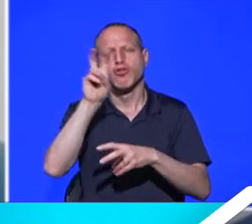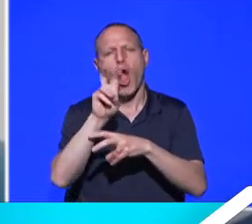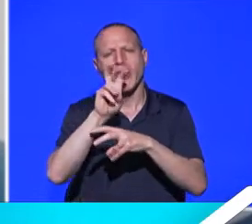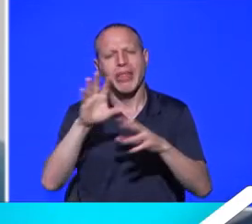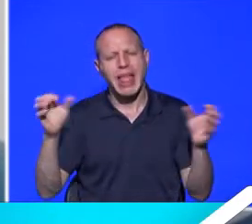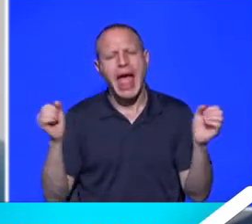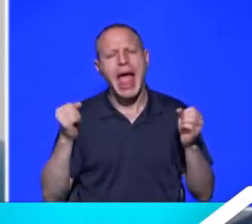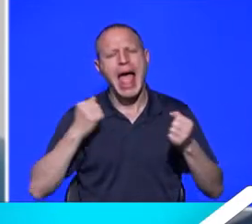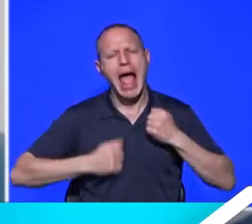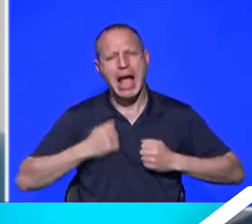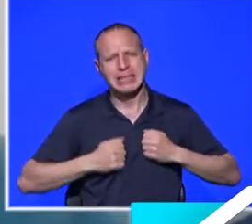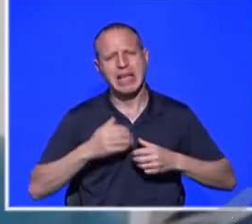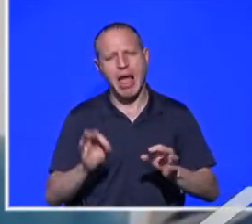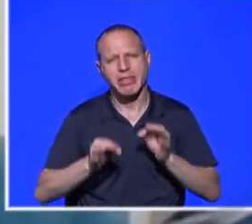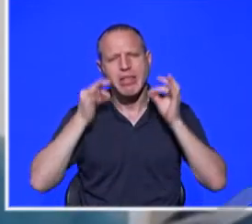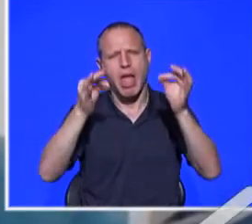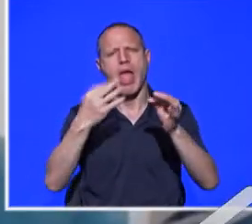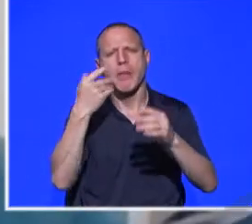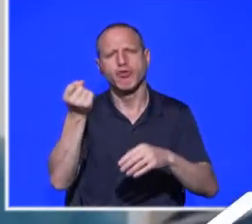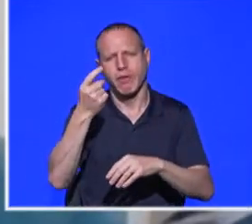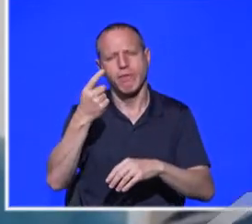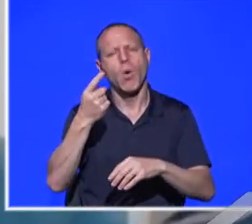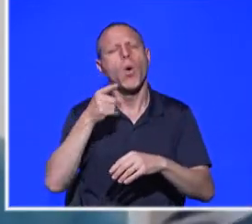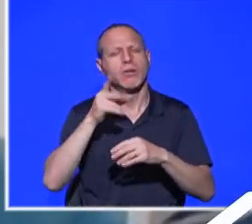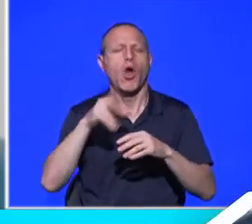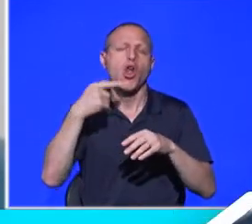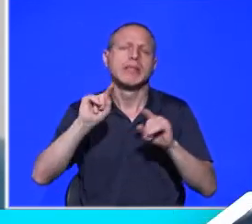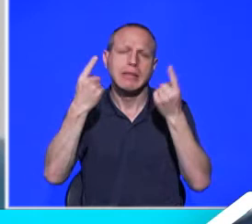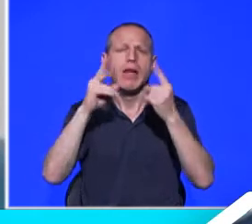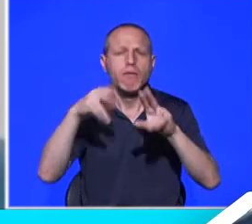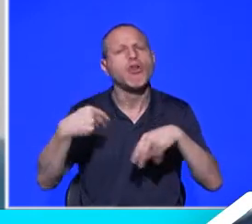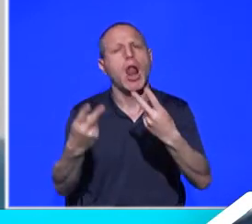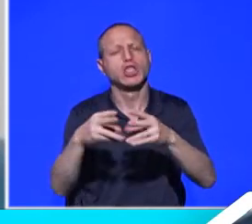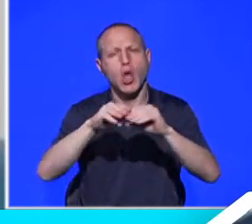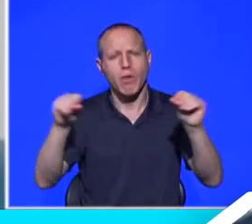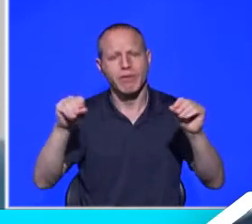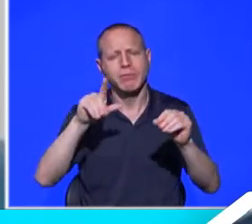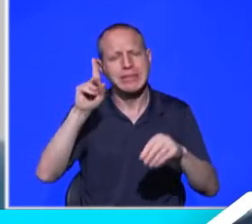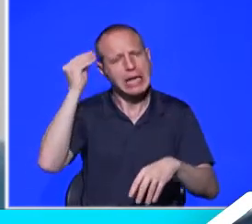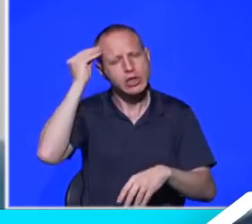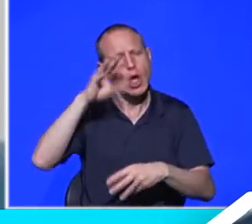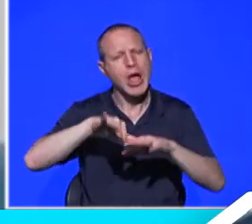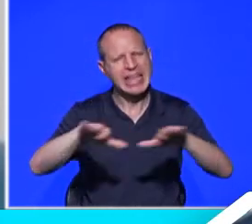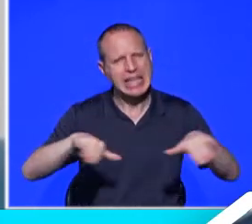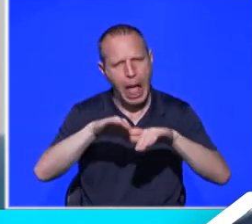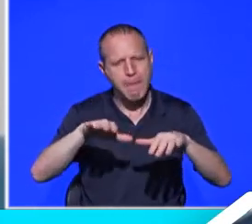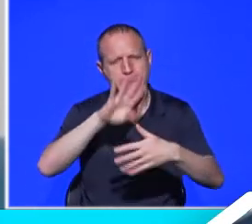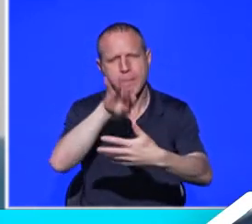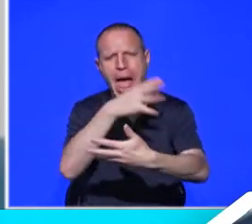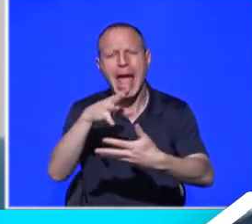במספר שבועות, ייתכן שזה יקרה, אנחנו נוכל לחזור לחופים, אבל צריך לזכור שהים זו מערכת אקולוגית מאוד